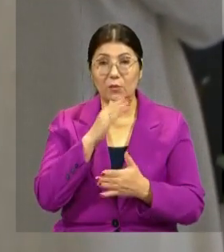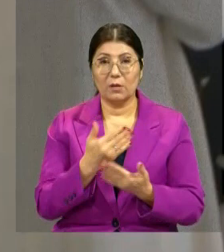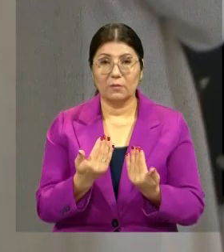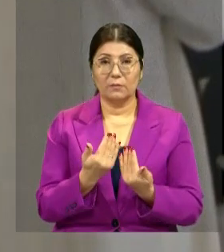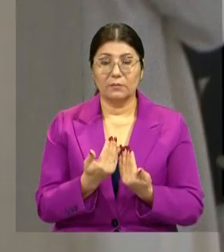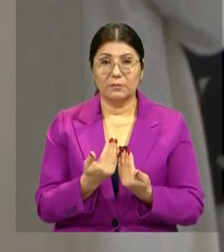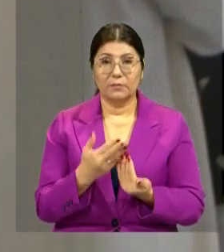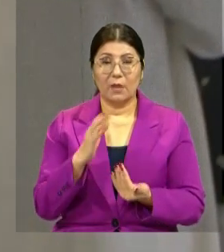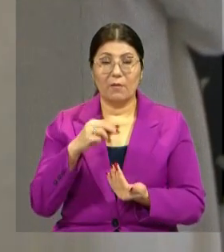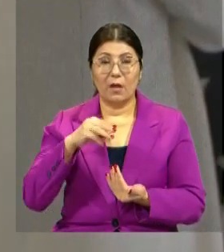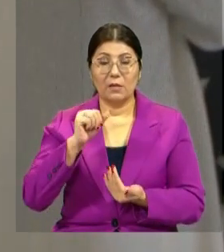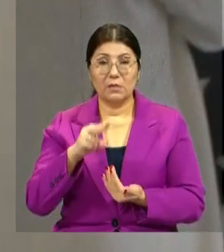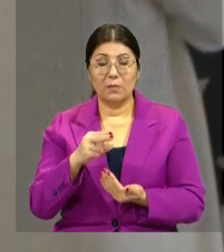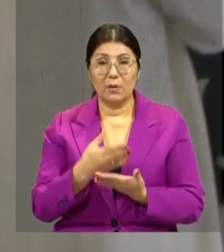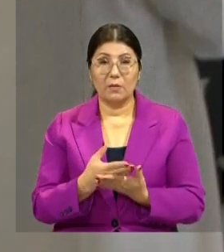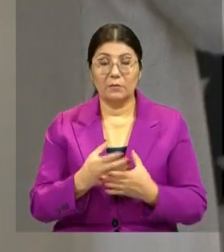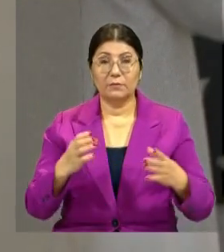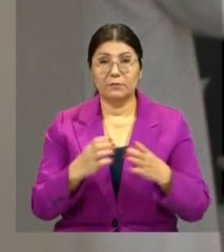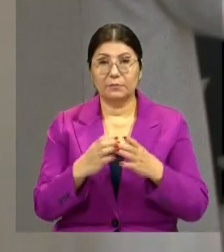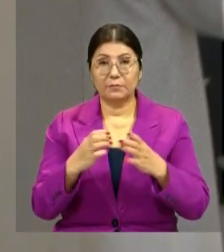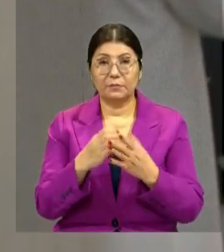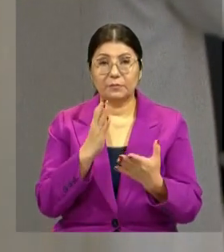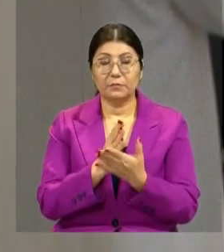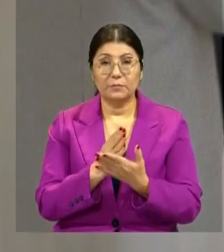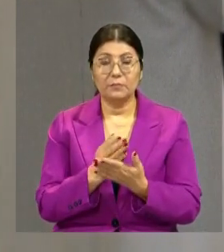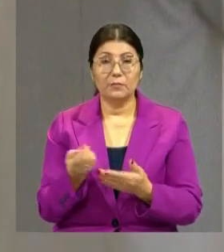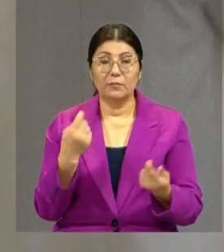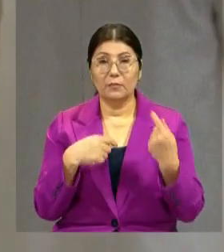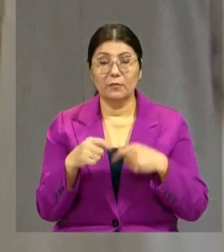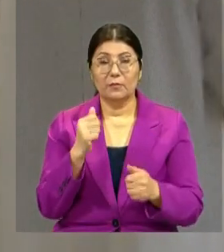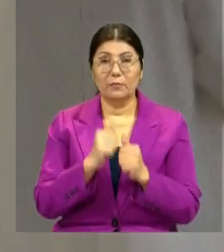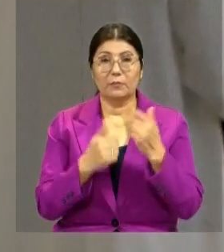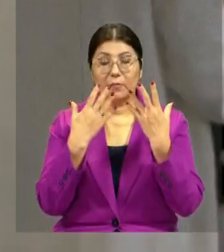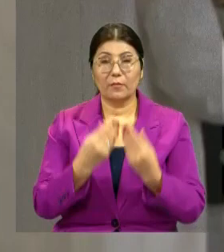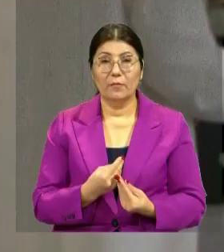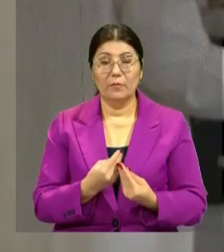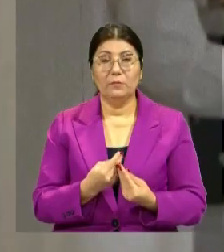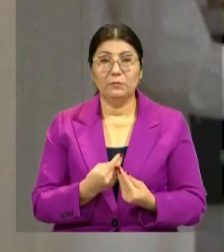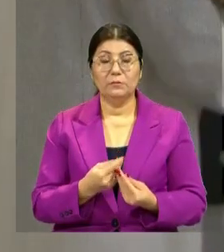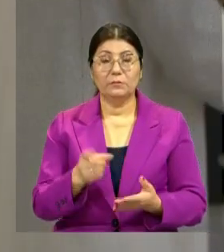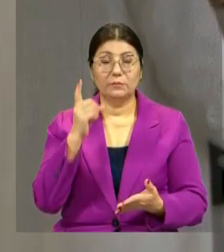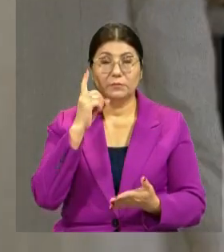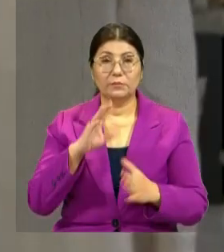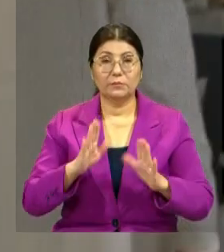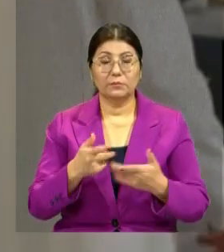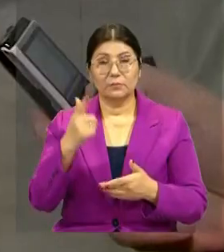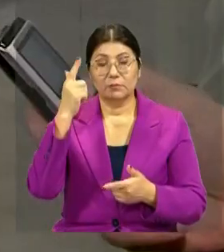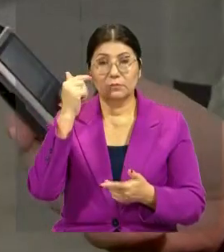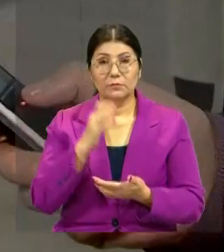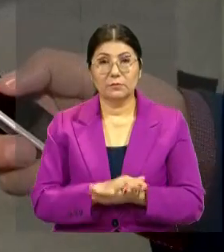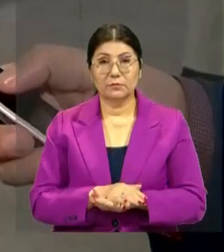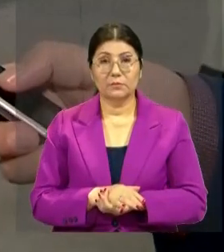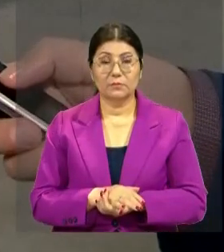Сол сияқты мына WhatsApp желісі бар, сол арнайы группаларымыз бар. Бір-бірімен күнделікті хабарласып, жағдайларын біліп отырамыз.